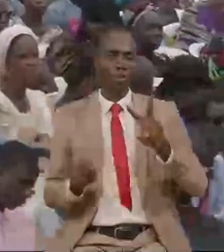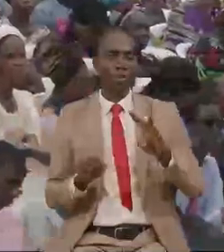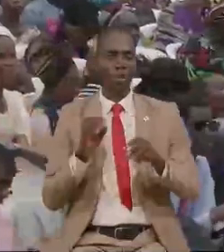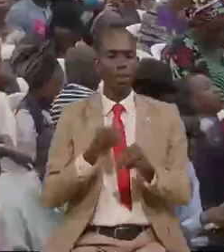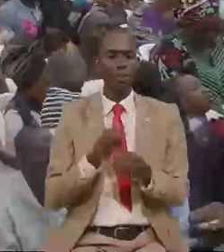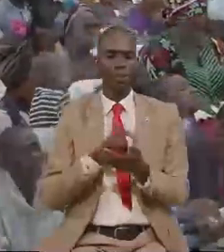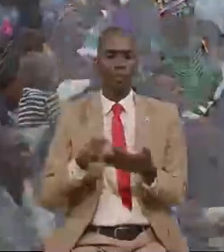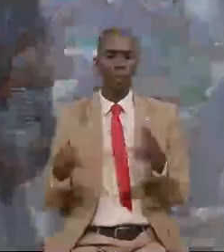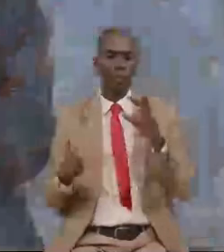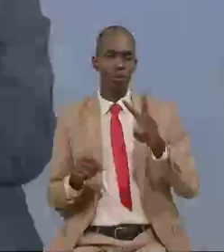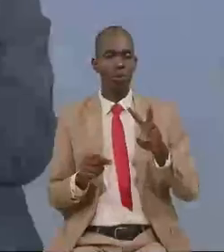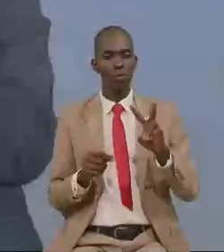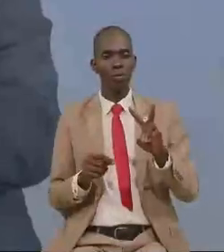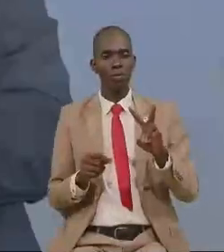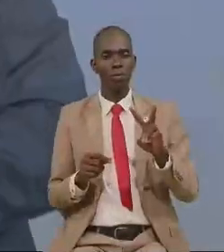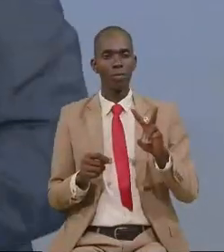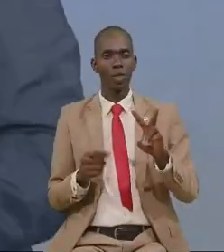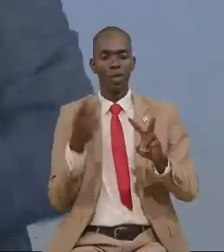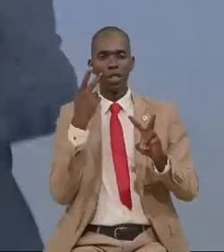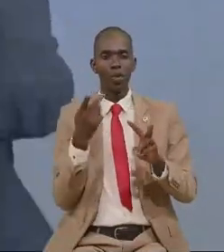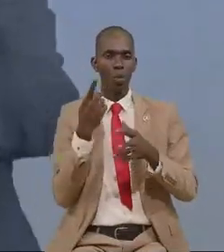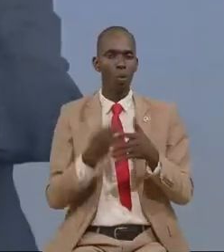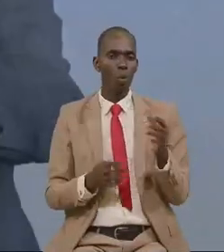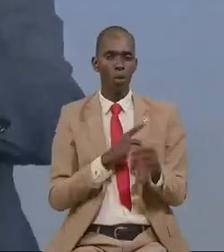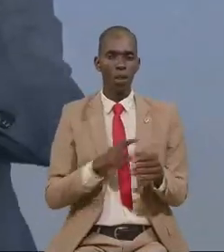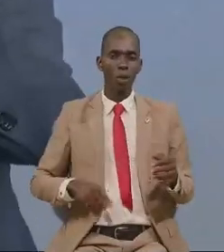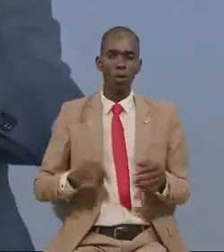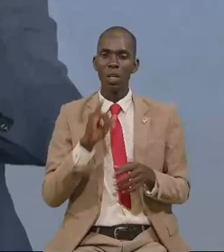Verset 2. Voici ce que le Seigneur.